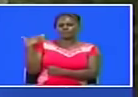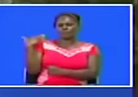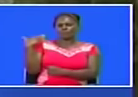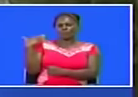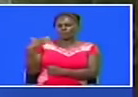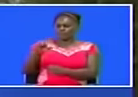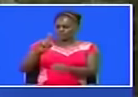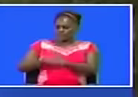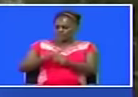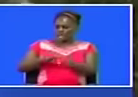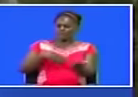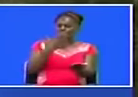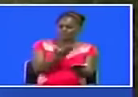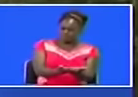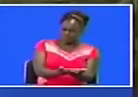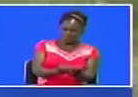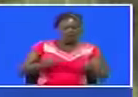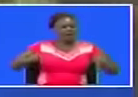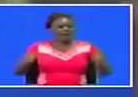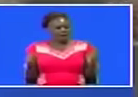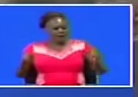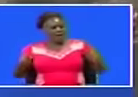Anapowasili nyumbani ni furaha isiyo na kifani.